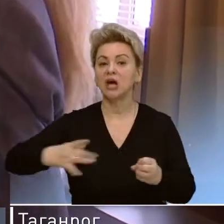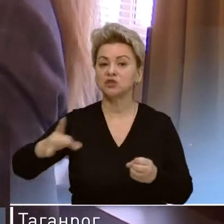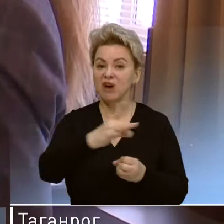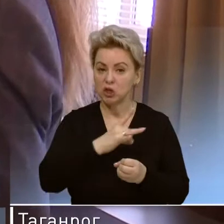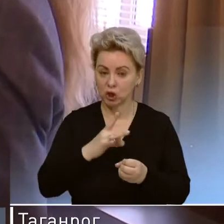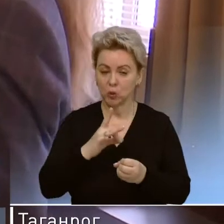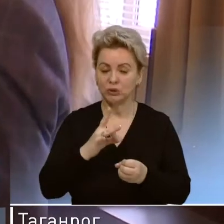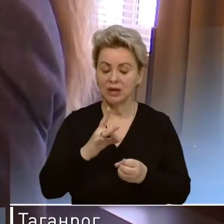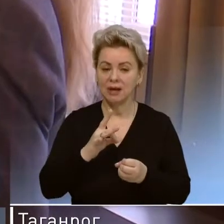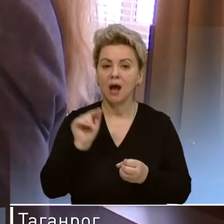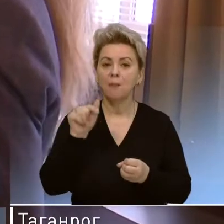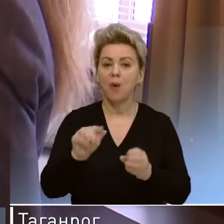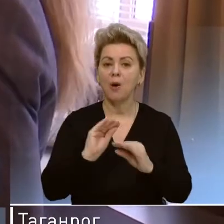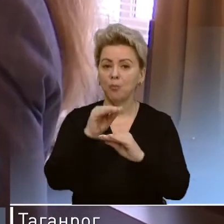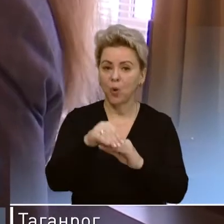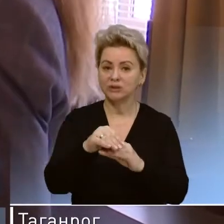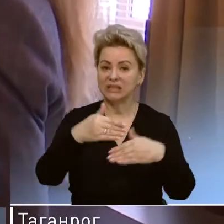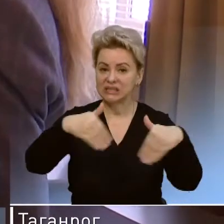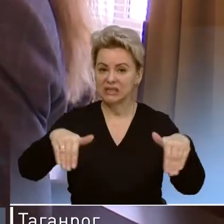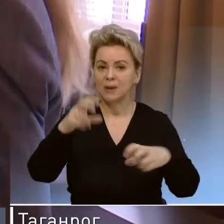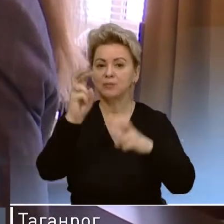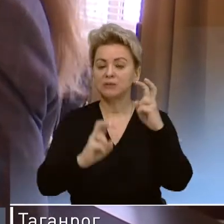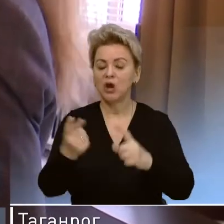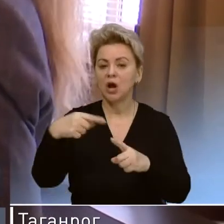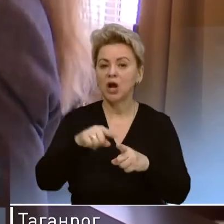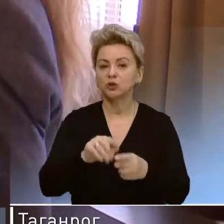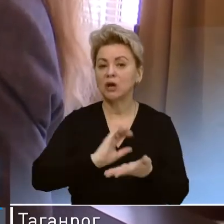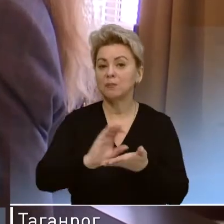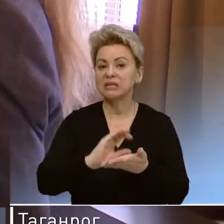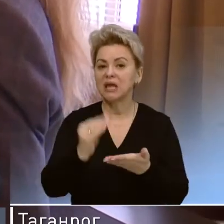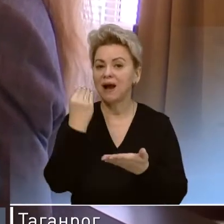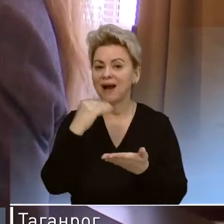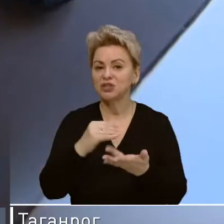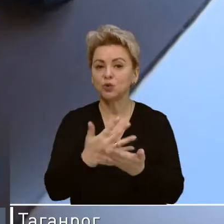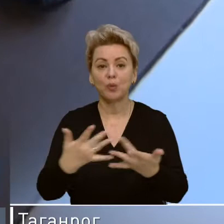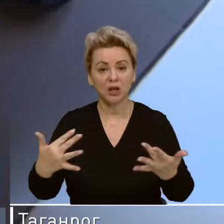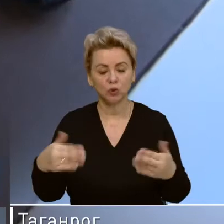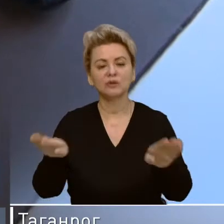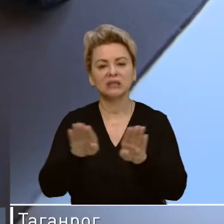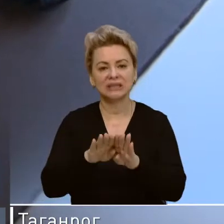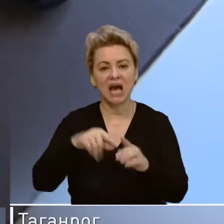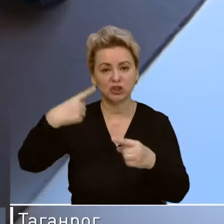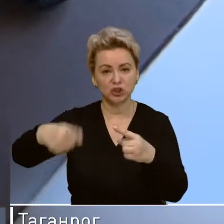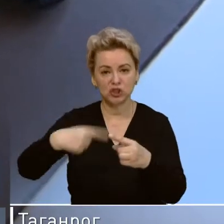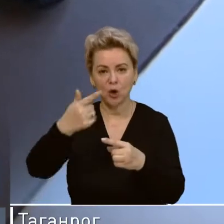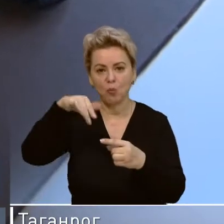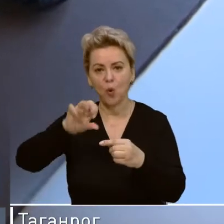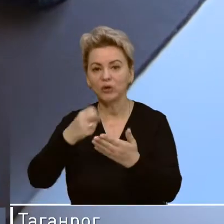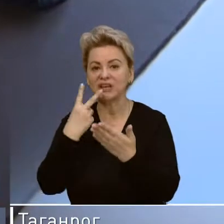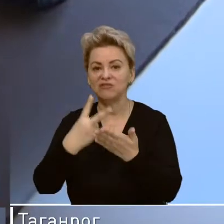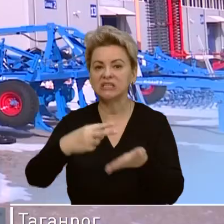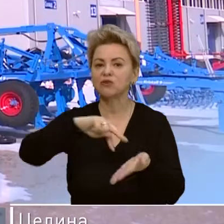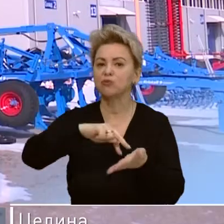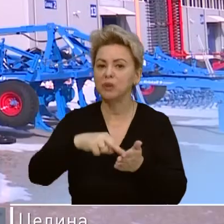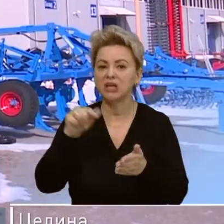региона пополнить ряды предприятий, которые производят качественную продукцию. Так дисковые «Бороны» выглядят в